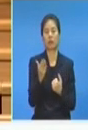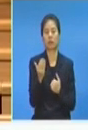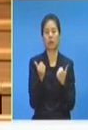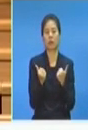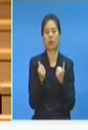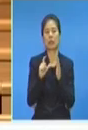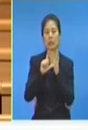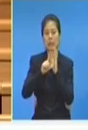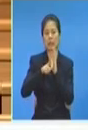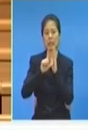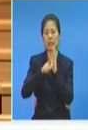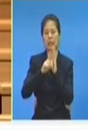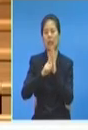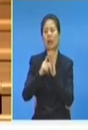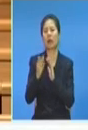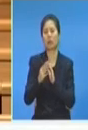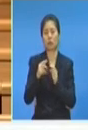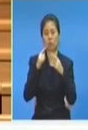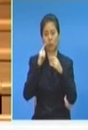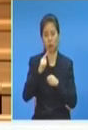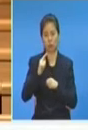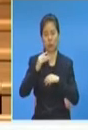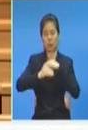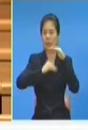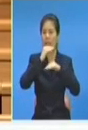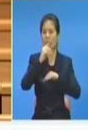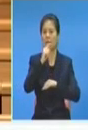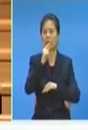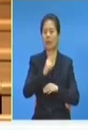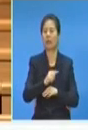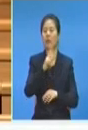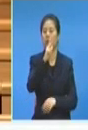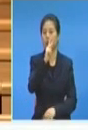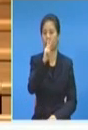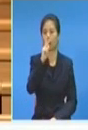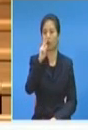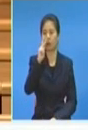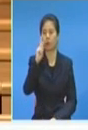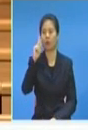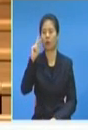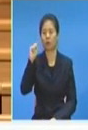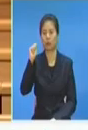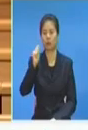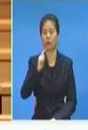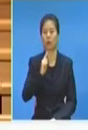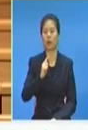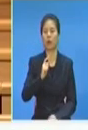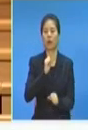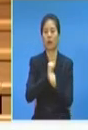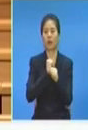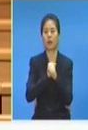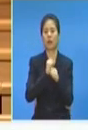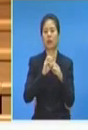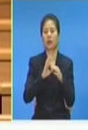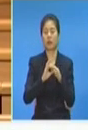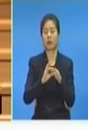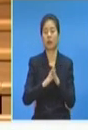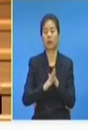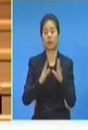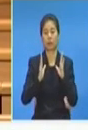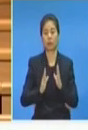ได้ก็คือต้องทำให้กกต.เป็นเจ้าพนักงานตามประมวลกฎหมายวิธีที่มีความอาญาครับ